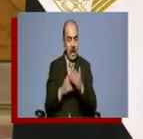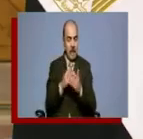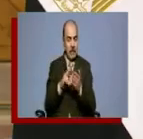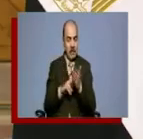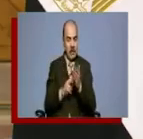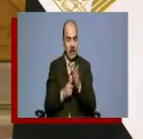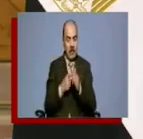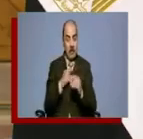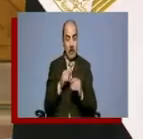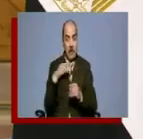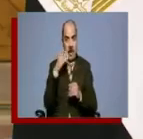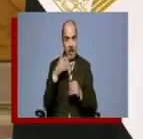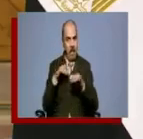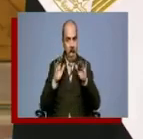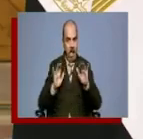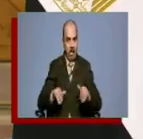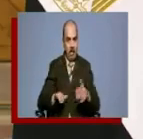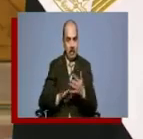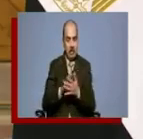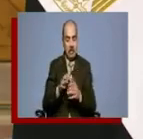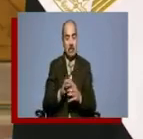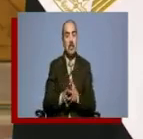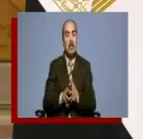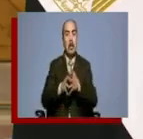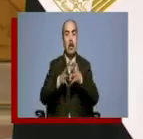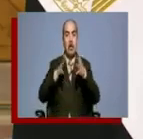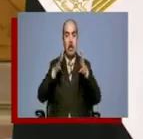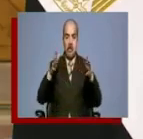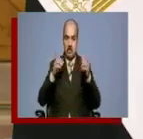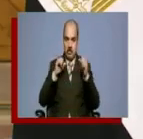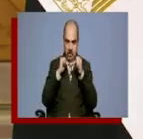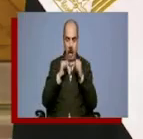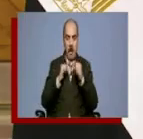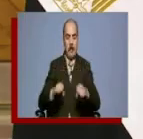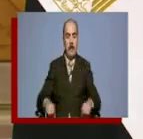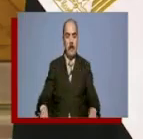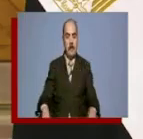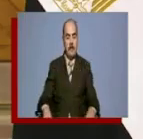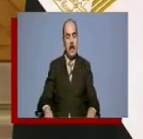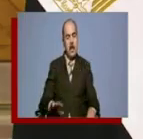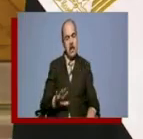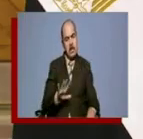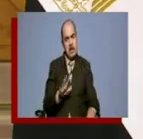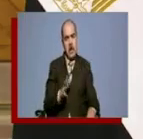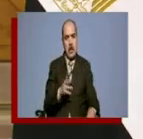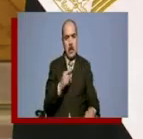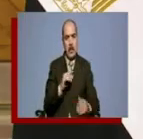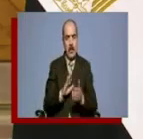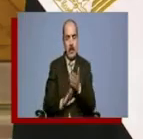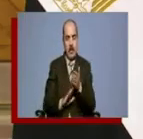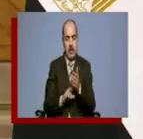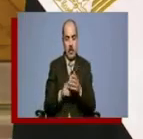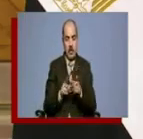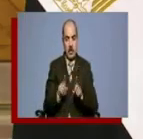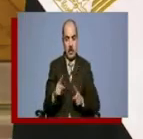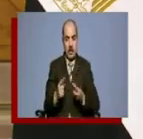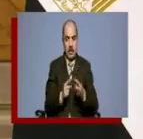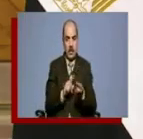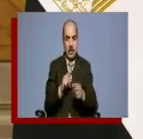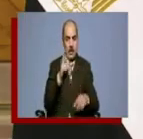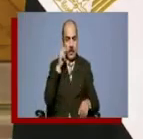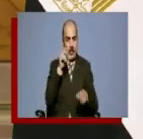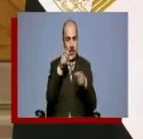الشعب المصري شعب حي عمرهم ما يعملوا وعمرهم ما احنا عندنا 110 مليون ال 110 مليون دول